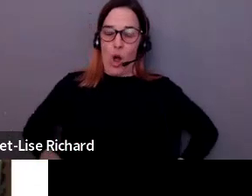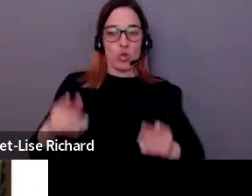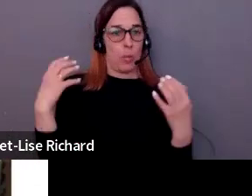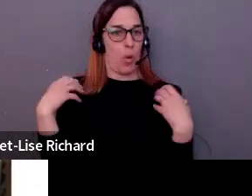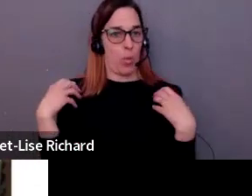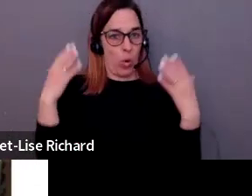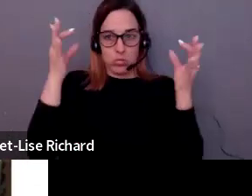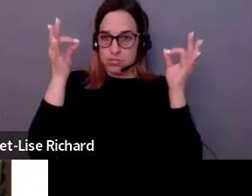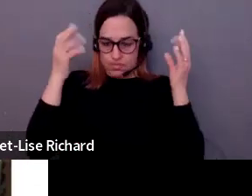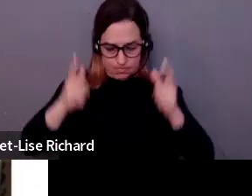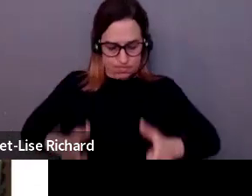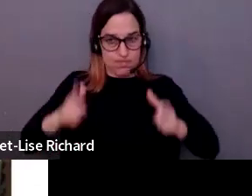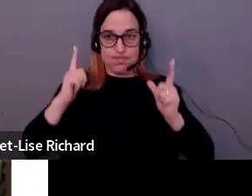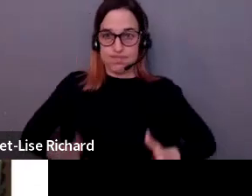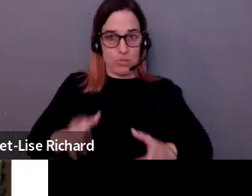sont proportionnées.